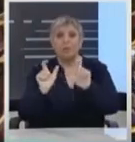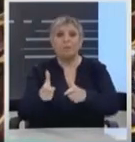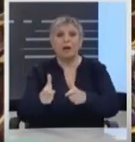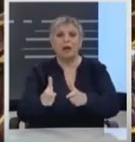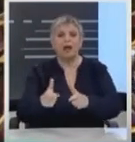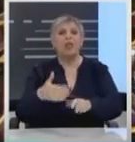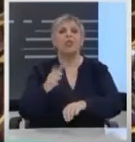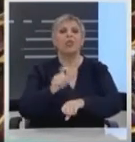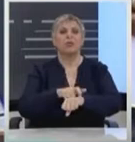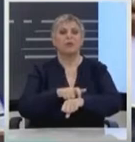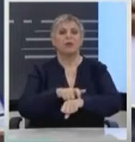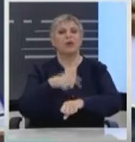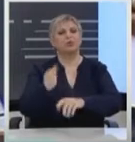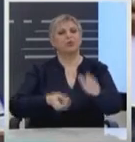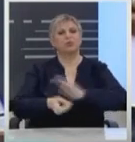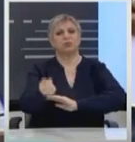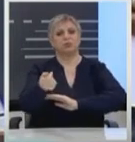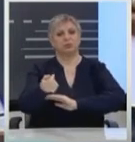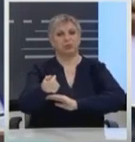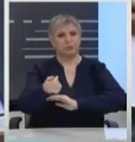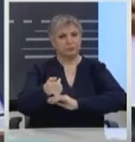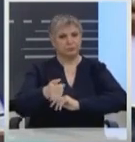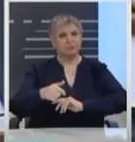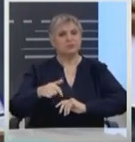εξωτερικό και ο Καράβελας και άλλοι. Η κυρία